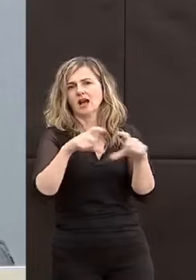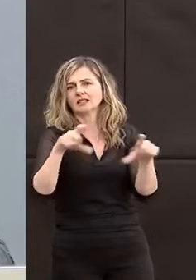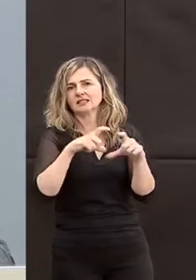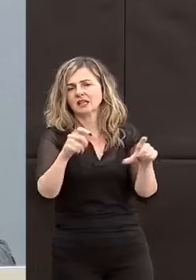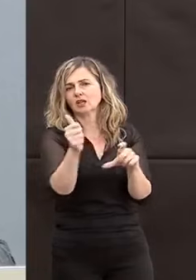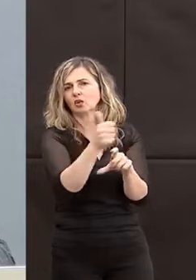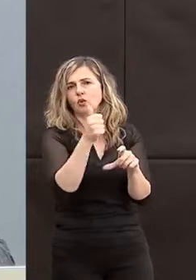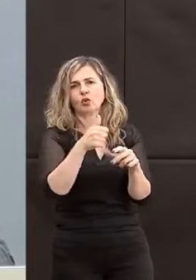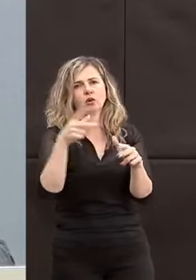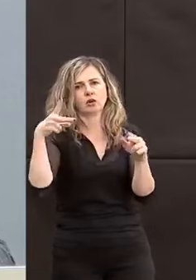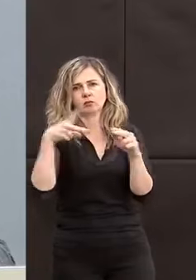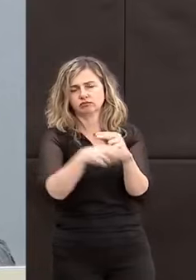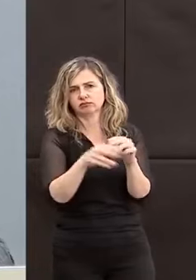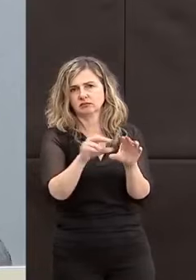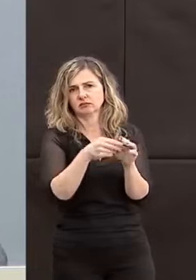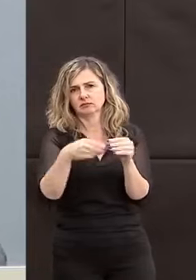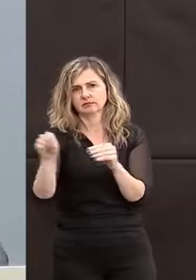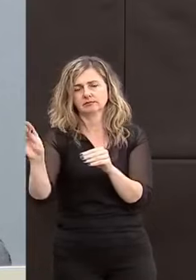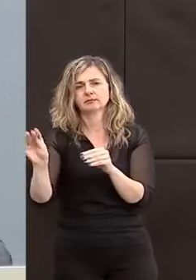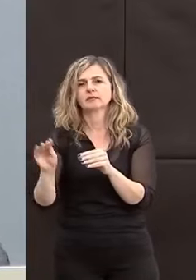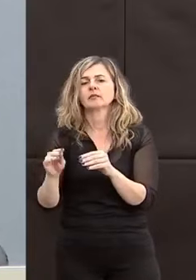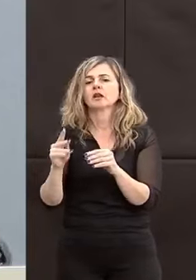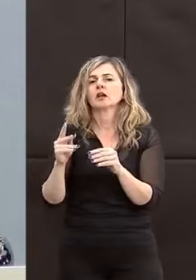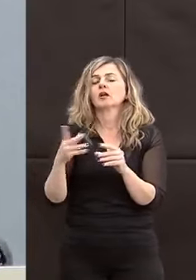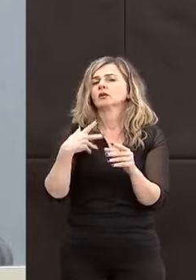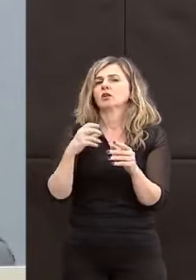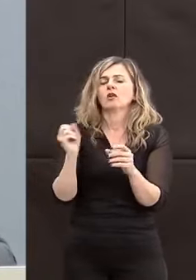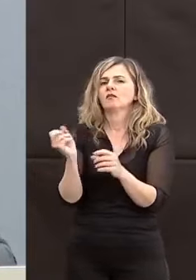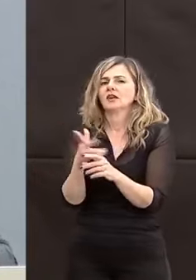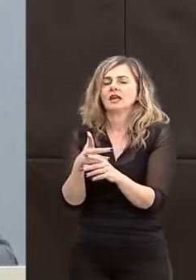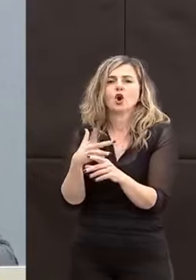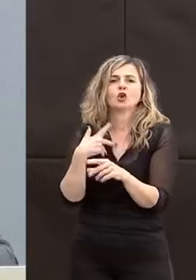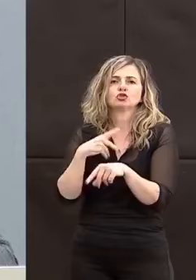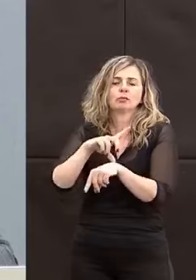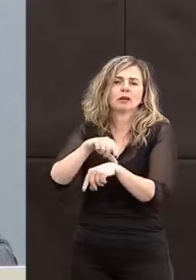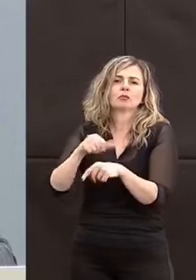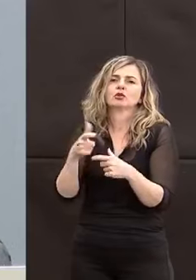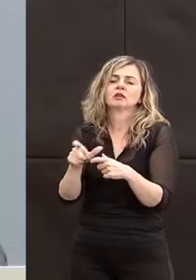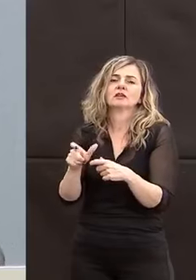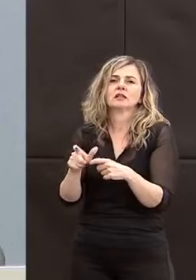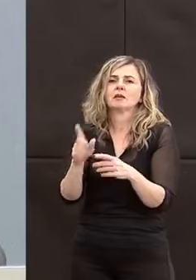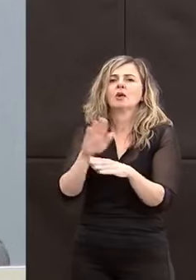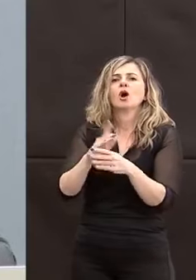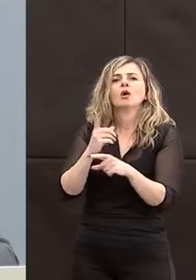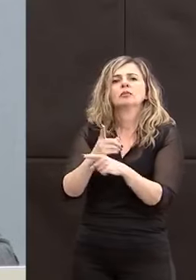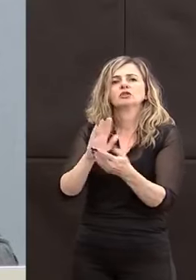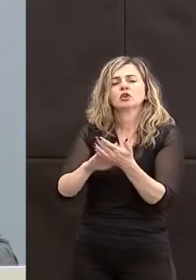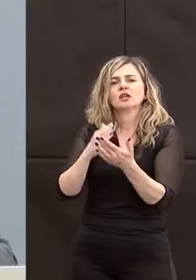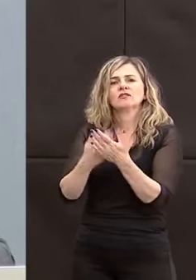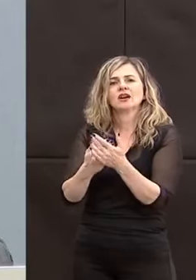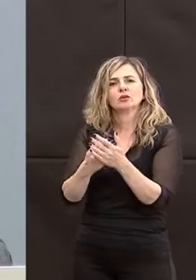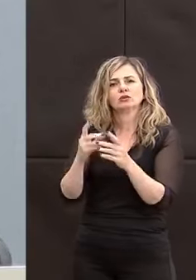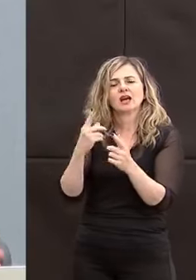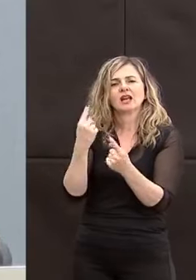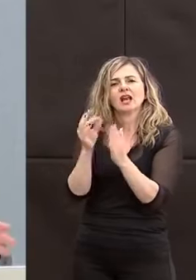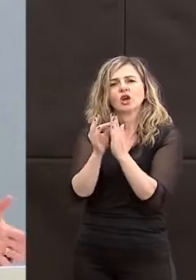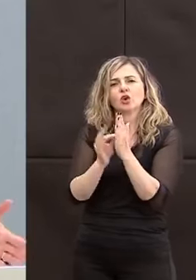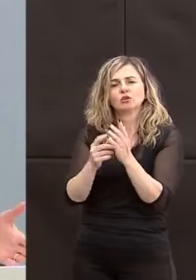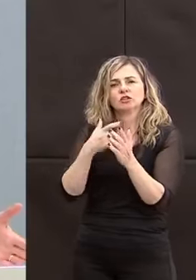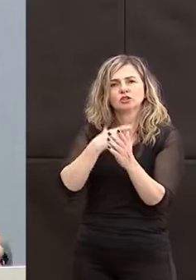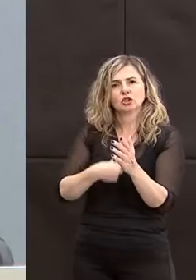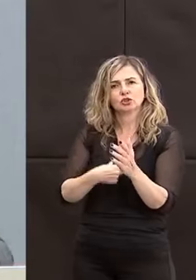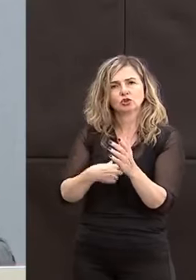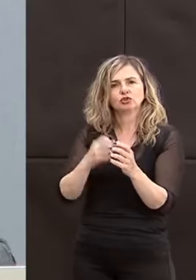andata in maniera molto spedita ma per questioni di tempo però bisogna valutare a tutte le situazioni del soggetto e poi se le condizioni ci sono e quindi se la persona